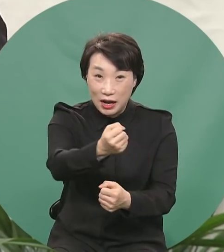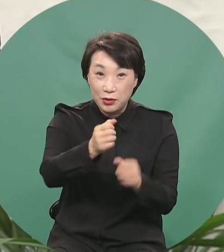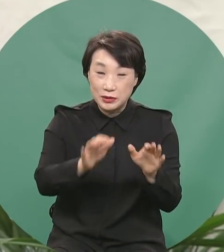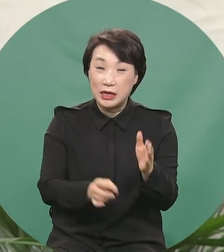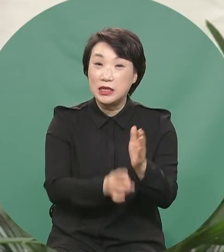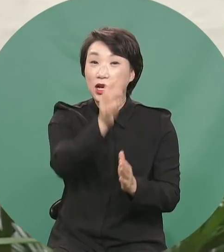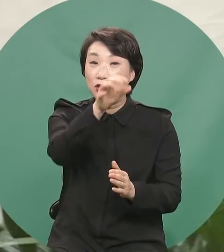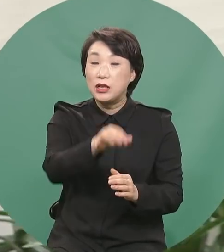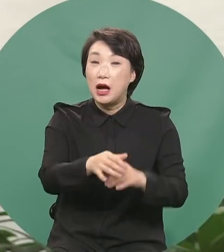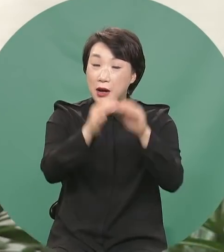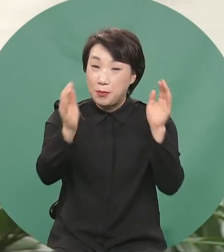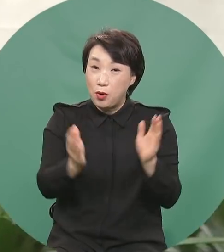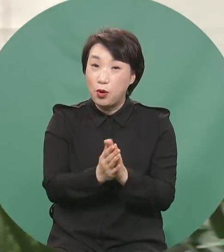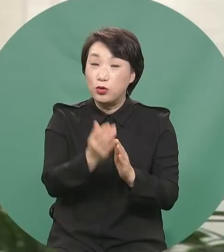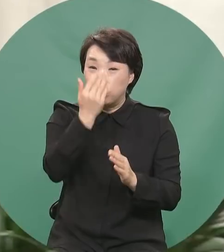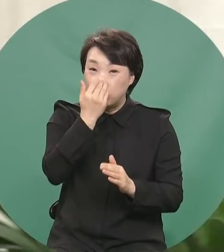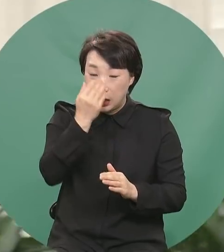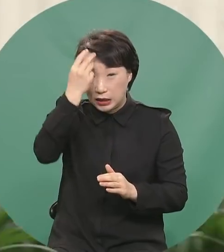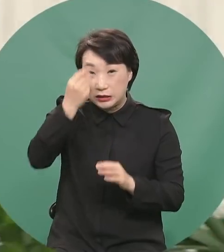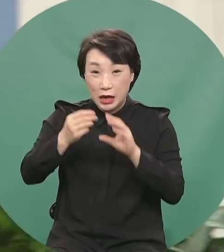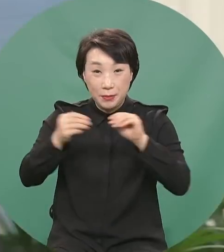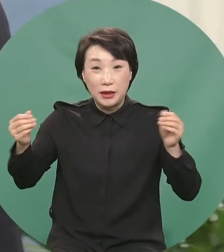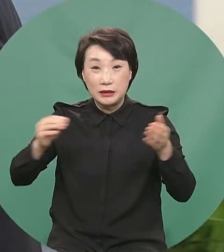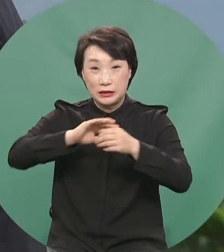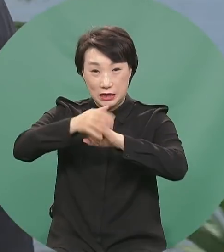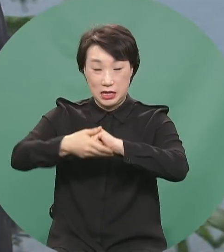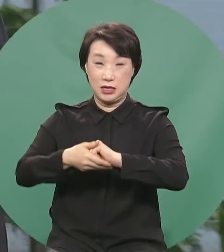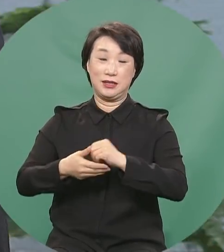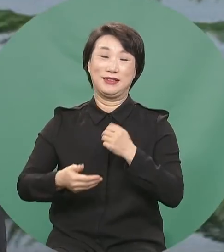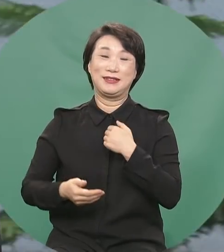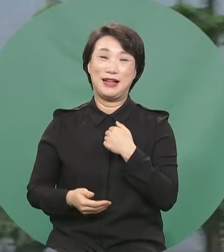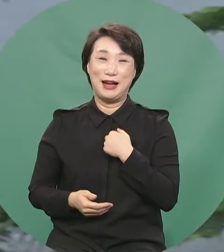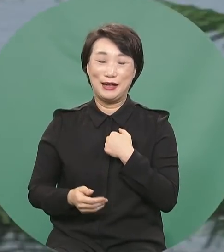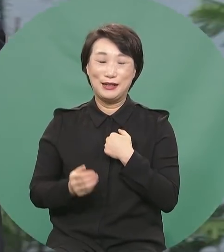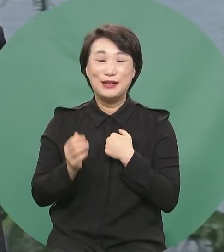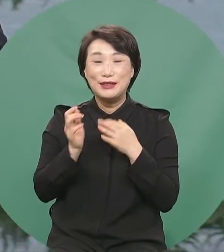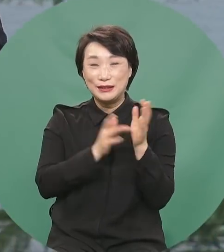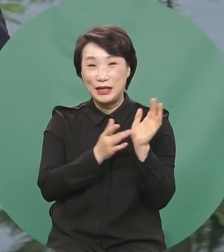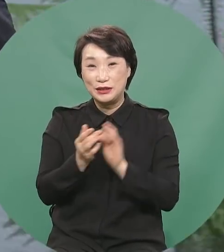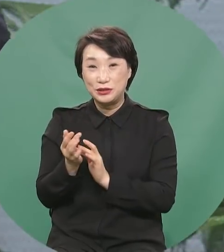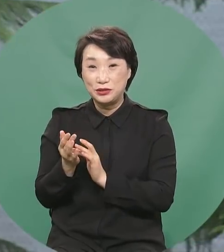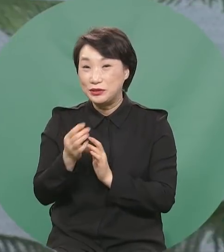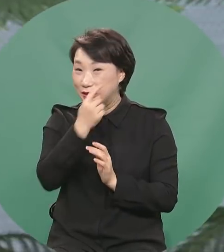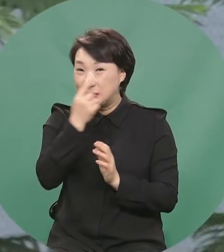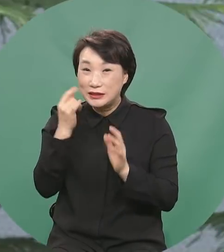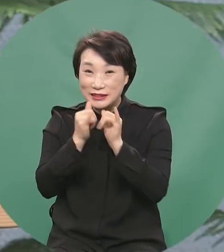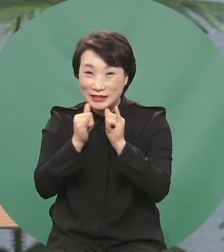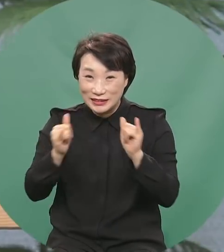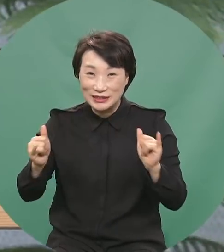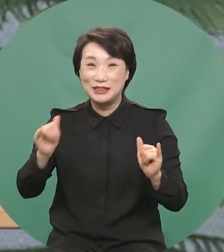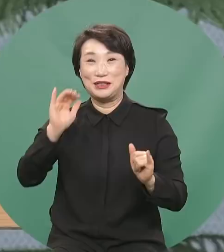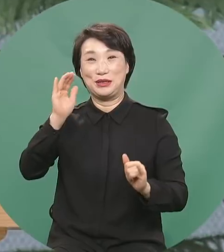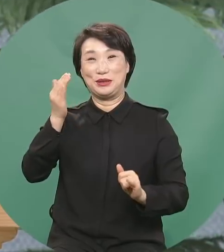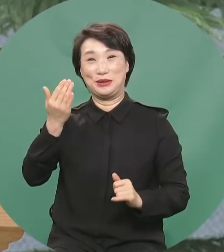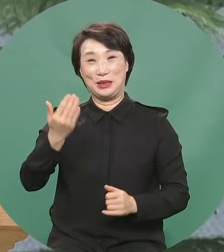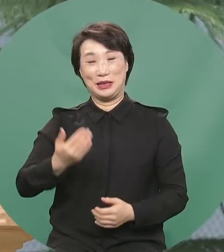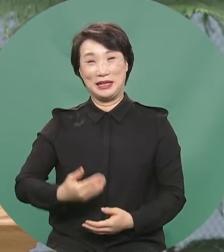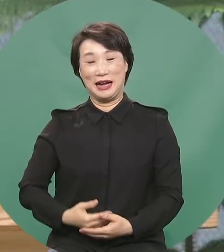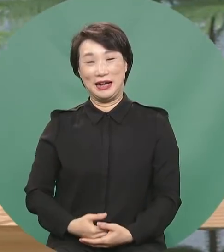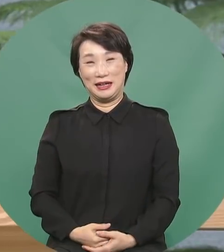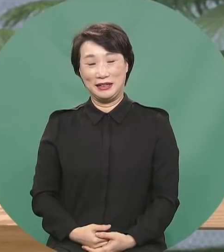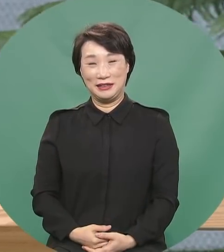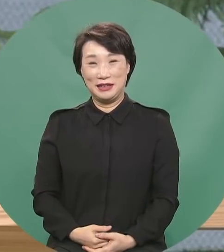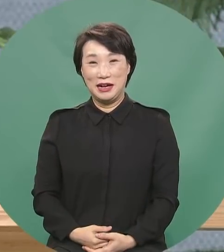받고 예루살렘과 온 유대와 사마리아와 땅끝까지 이르러 내 증인이